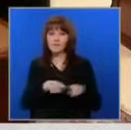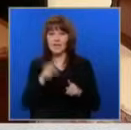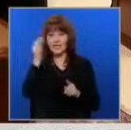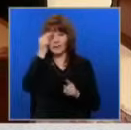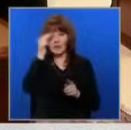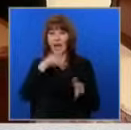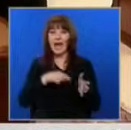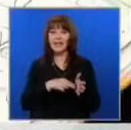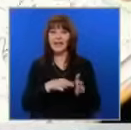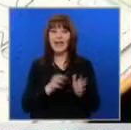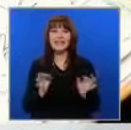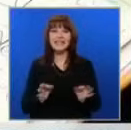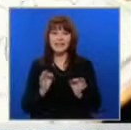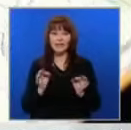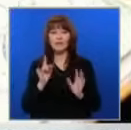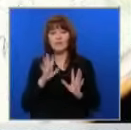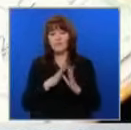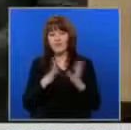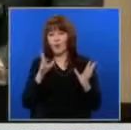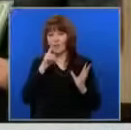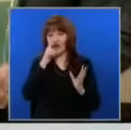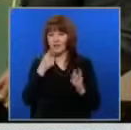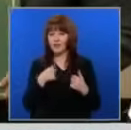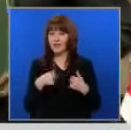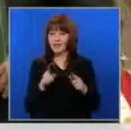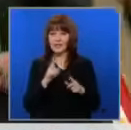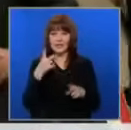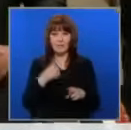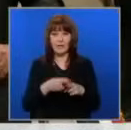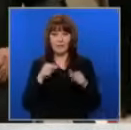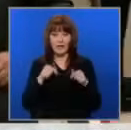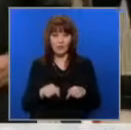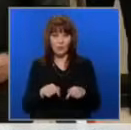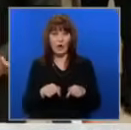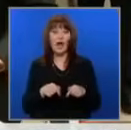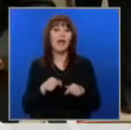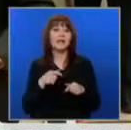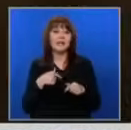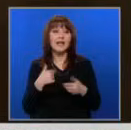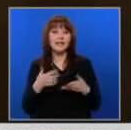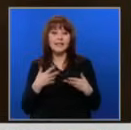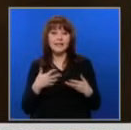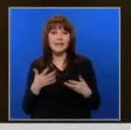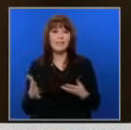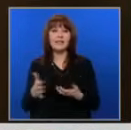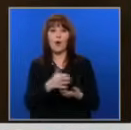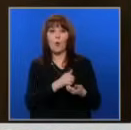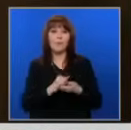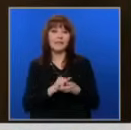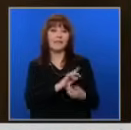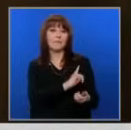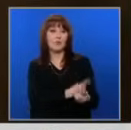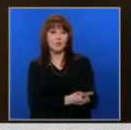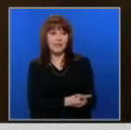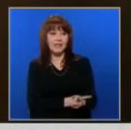България енергийната сигурност е от особена важност. Ние не спираме тук, казвайки, че това е важно. Ние искаме да обединим усилия, не само да